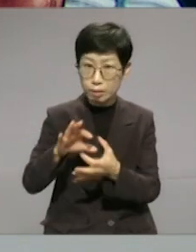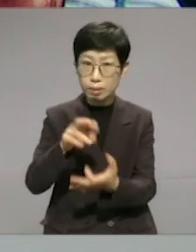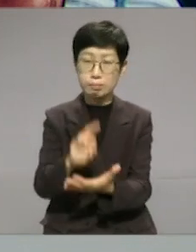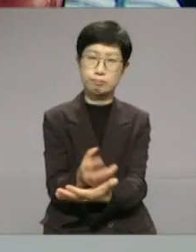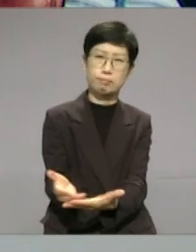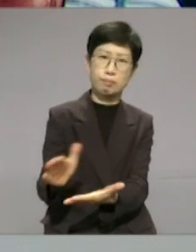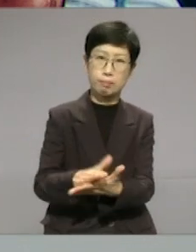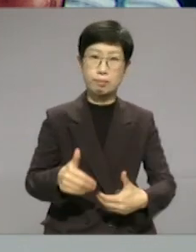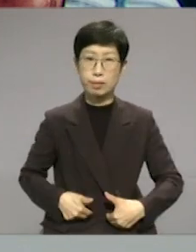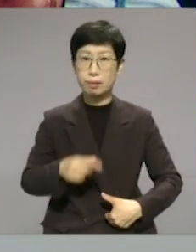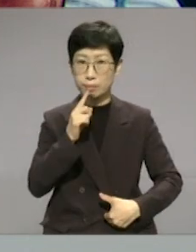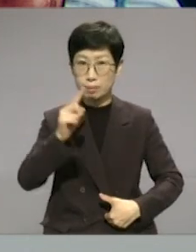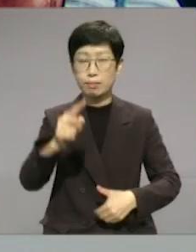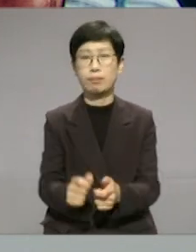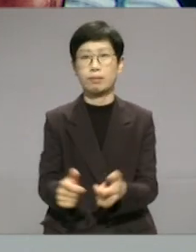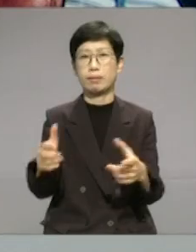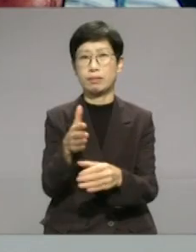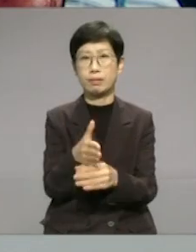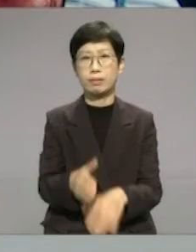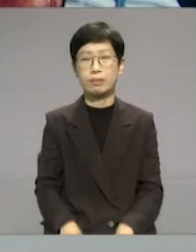있습니다 윤서영 월드 리포터입니다